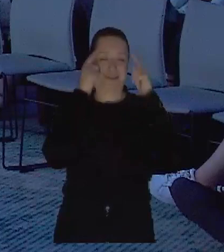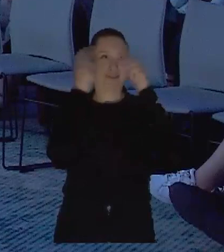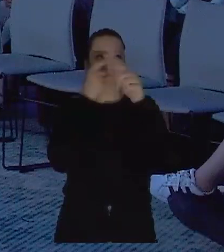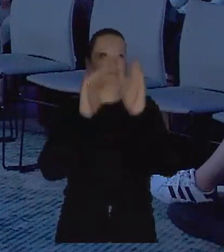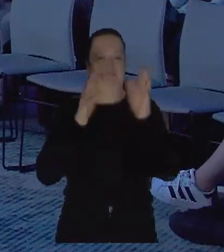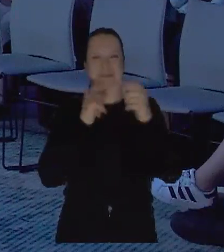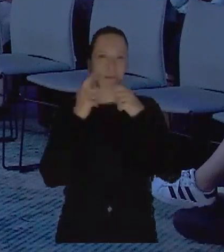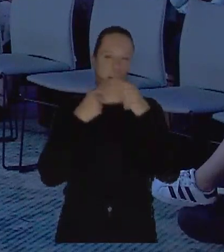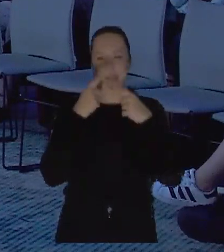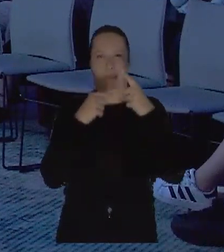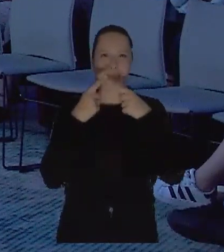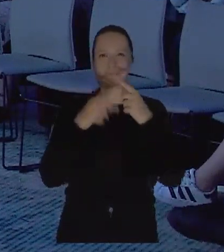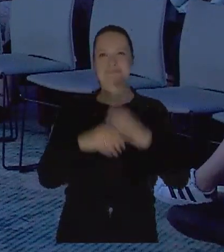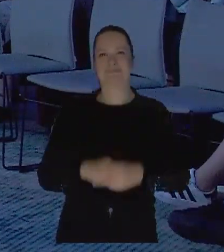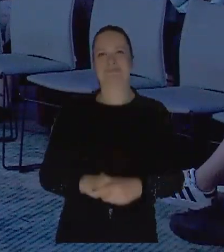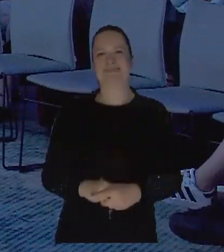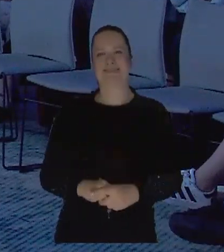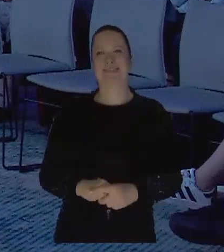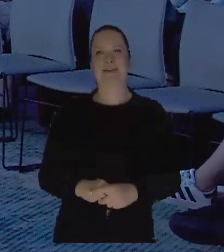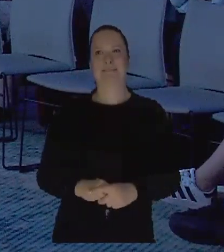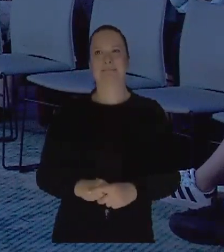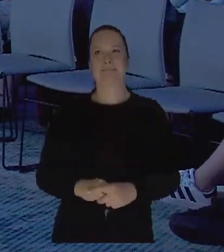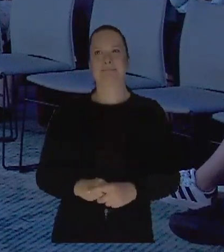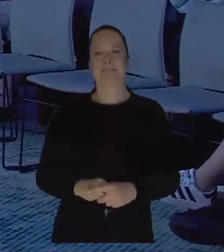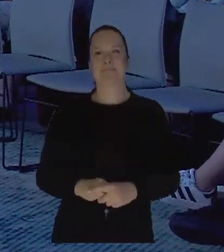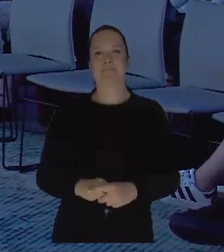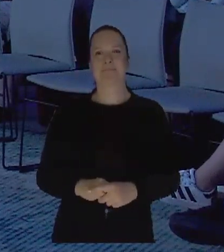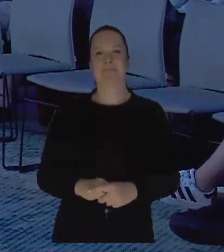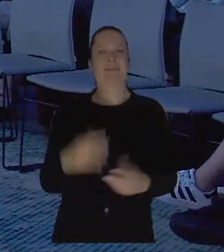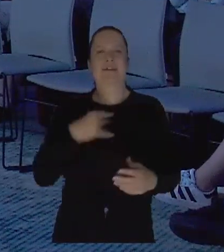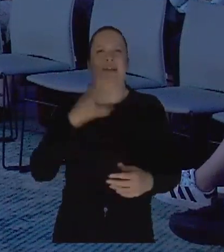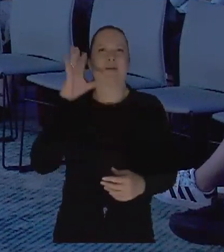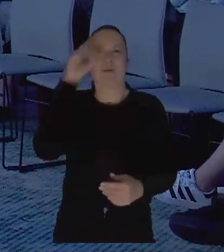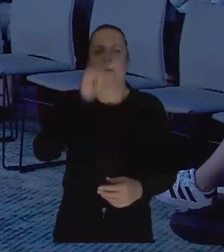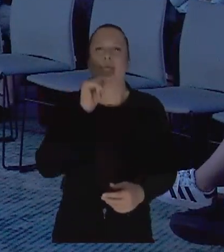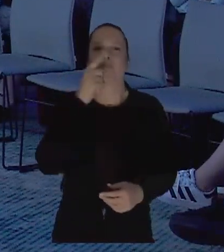się plącze. No dobrze, ja zapomniałem